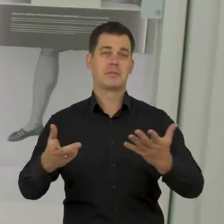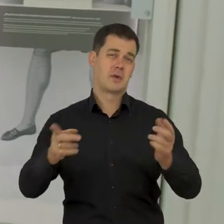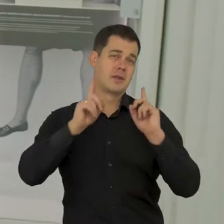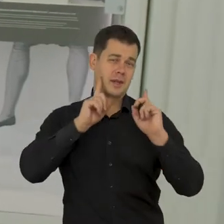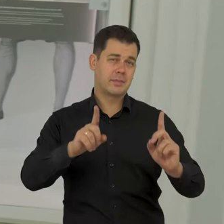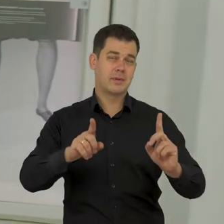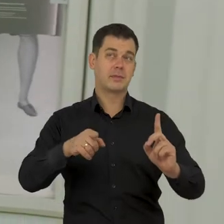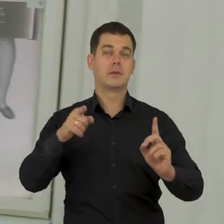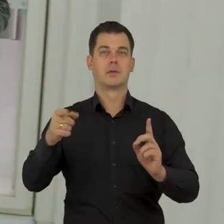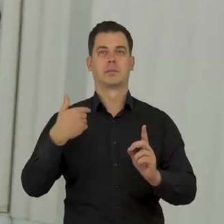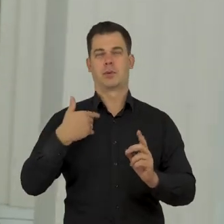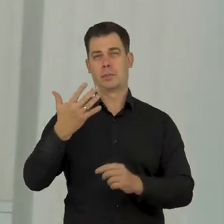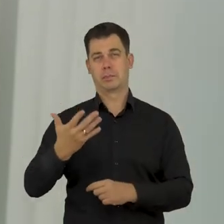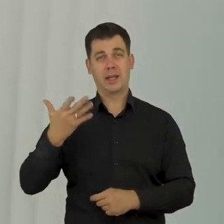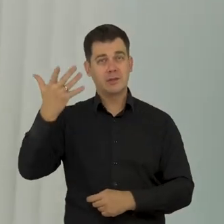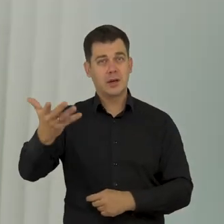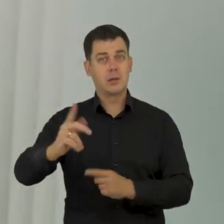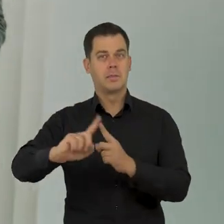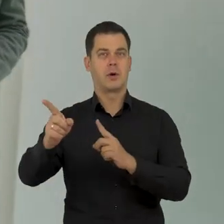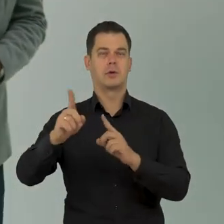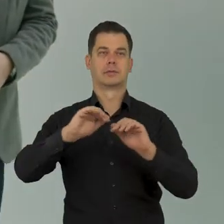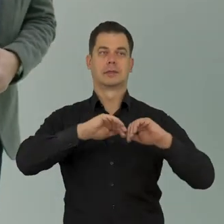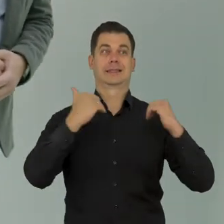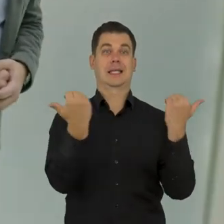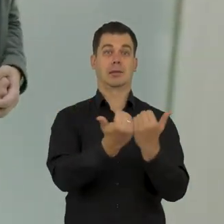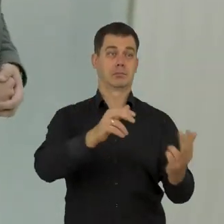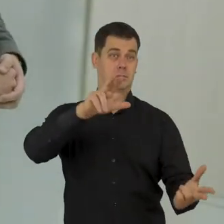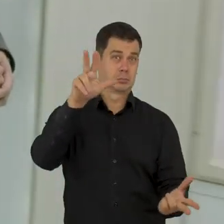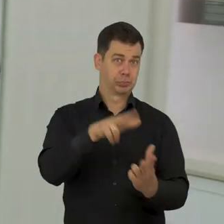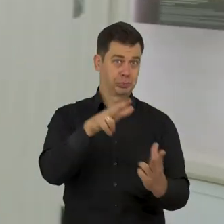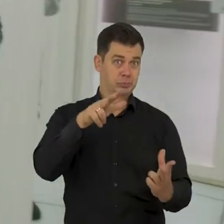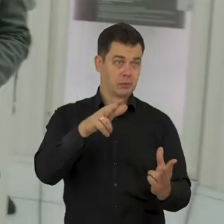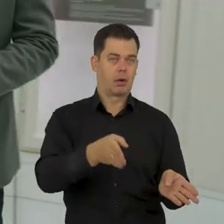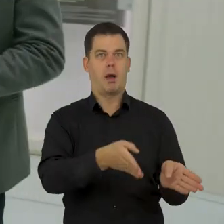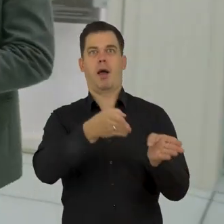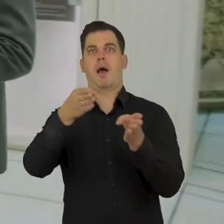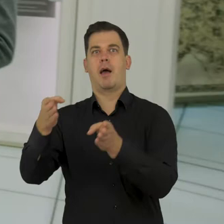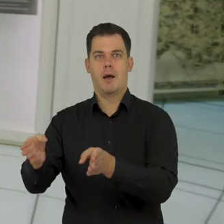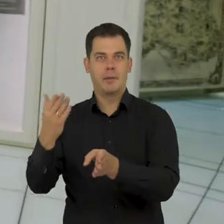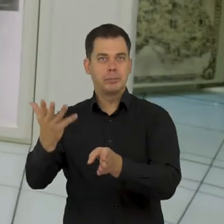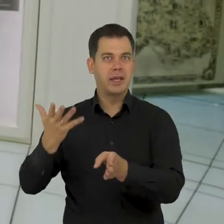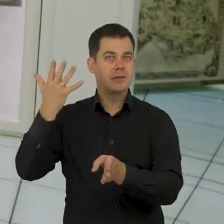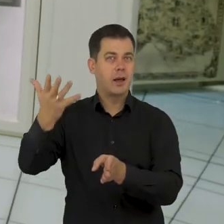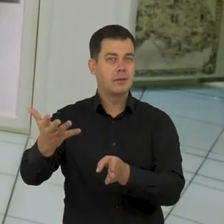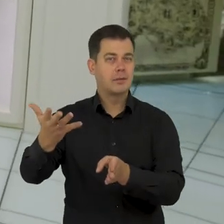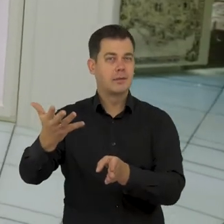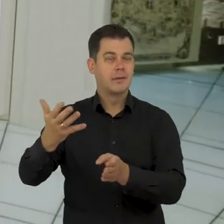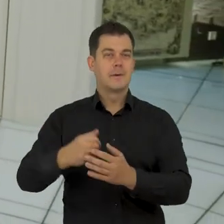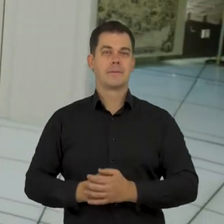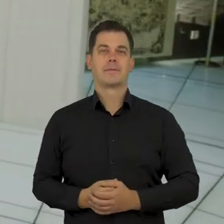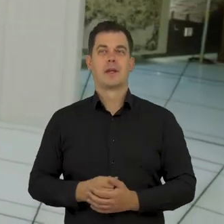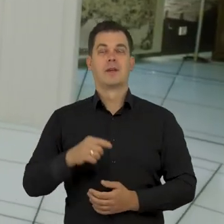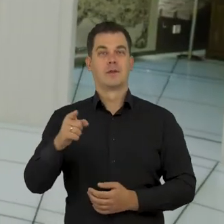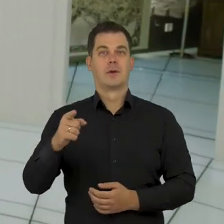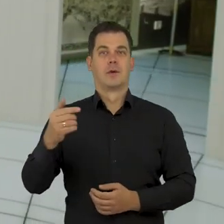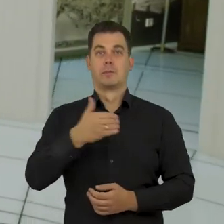1924 roku. A więc tak naprawdę po 5 latach od momentu, w którym pojawiła